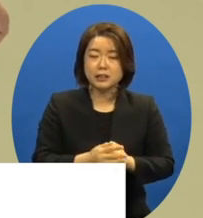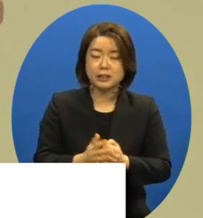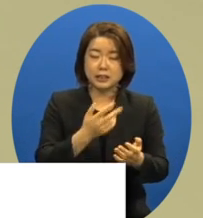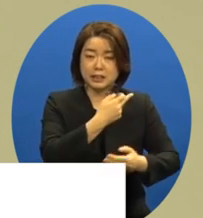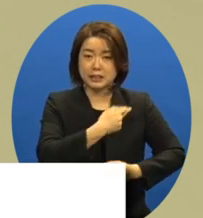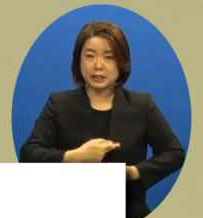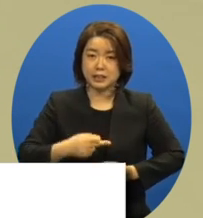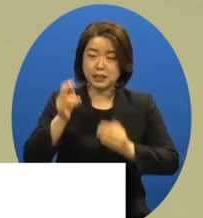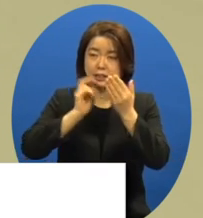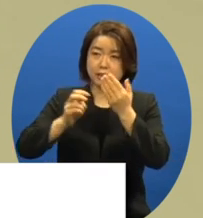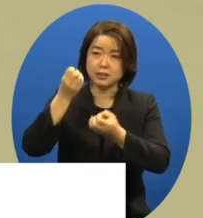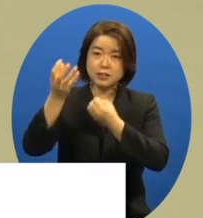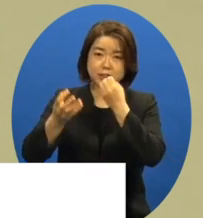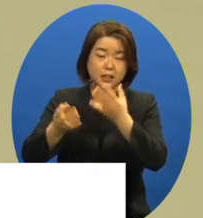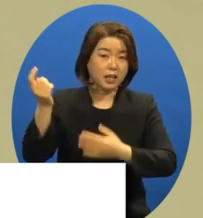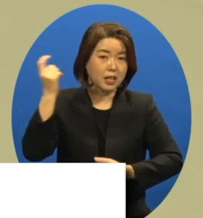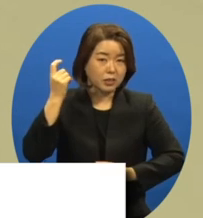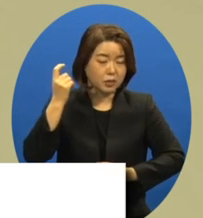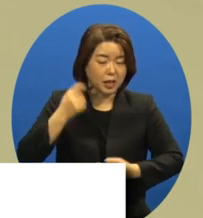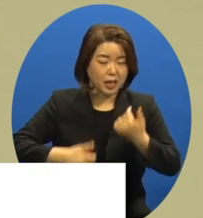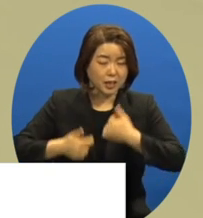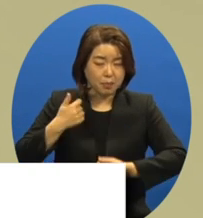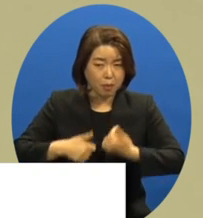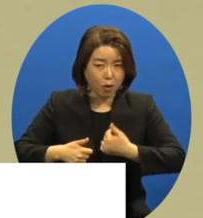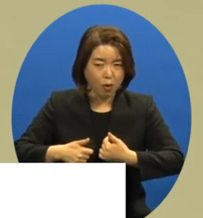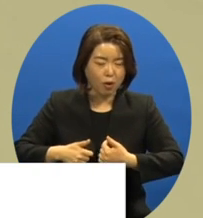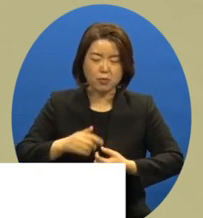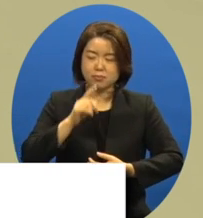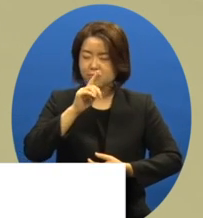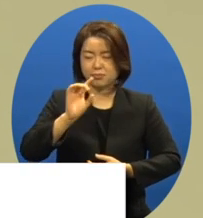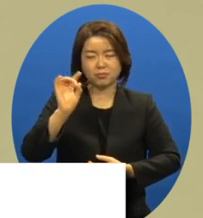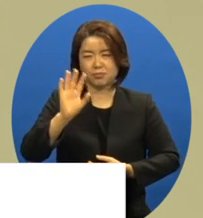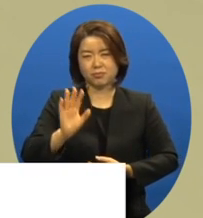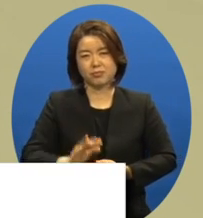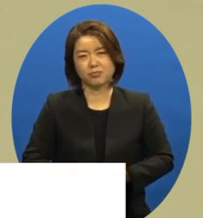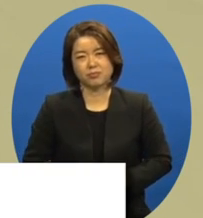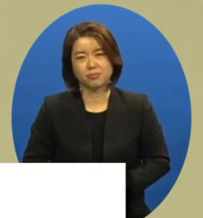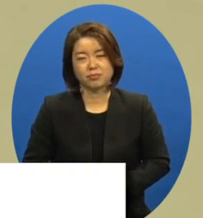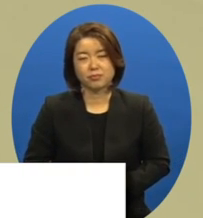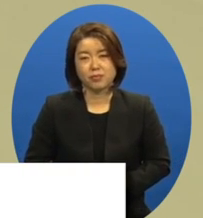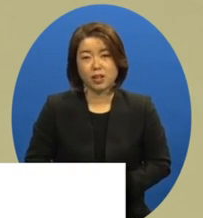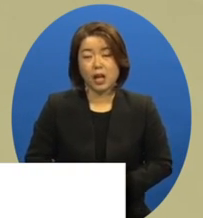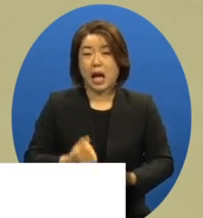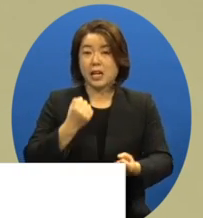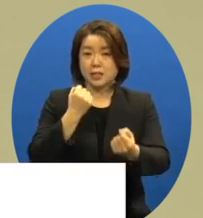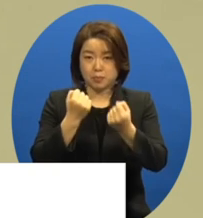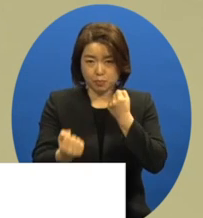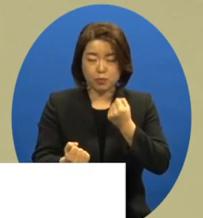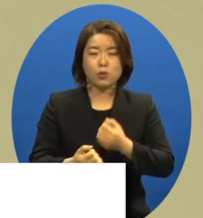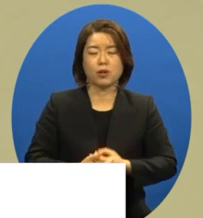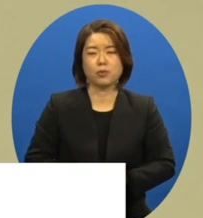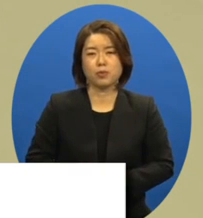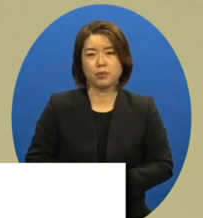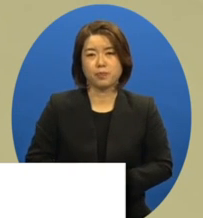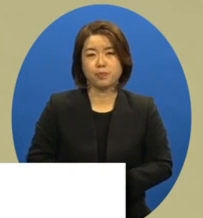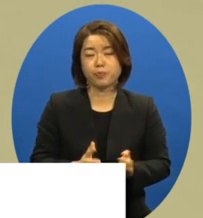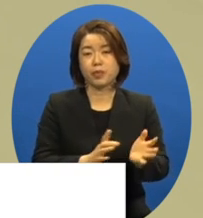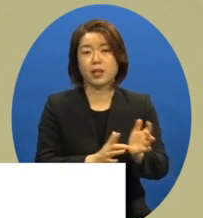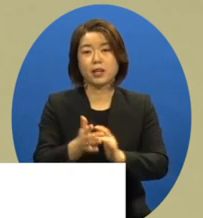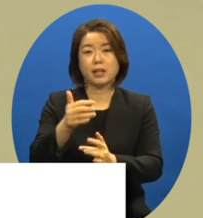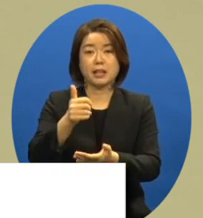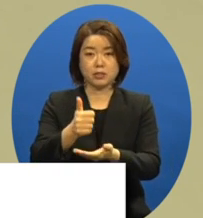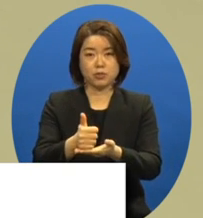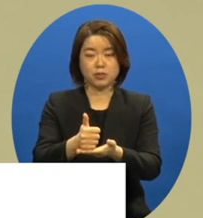찬양을 들으시면서 기뻤다는 건 말도 안 되는 거죠. 그럼에도 불구하고